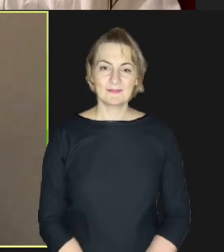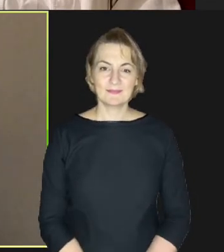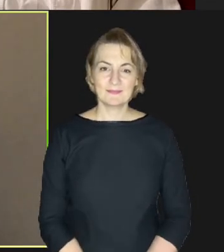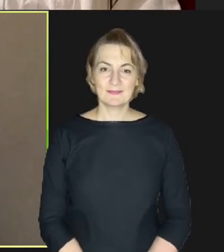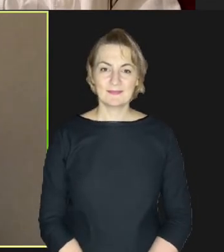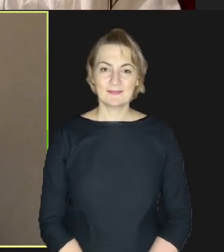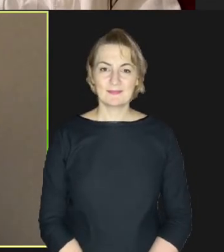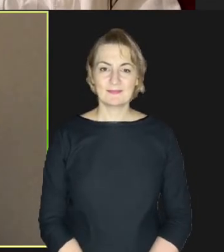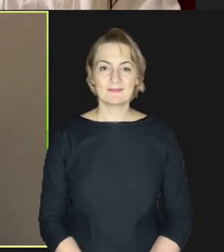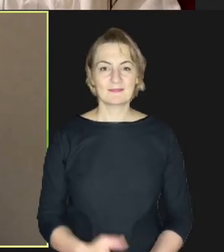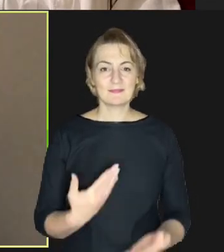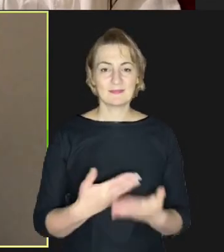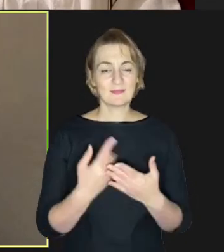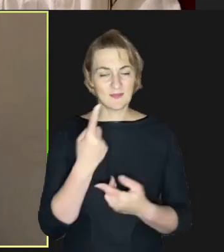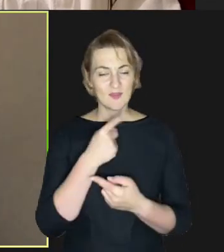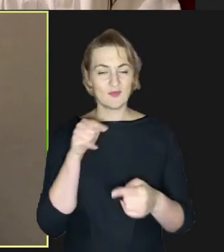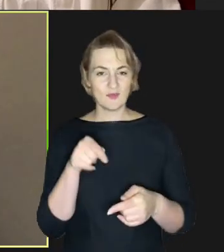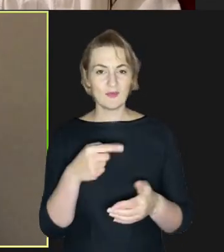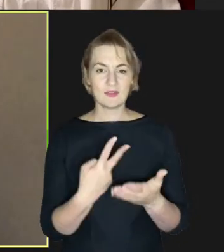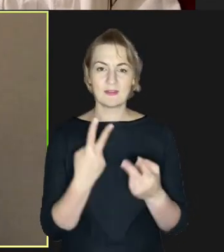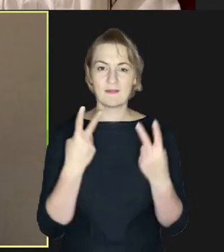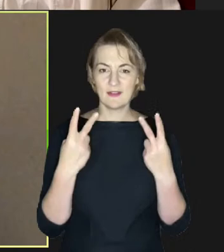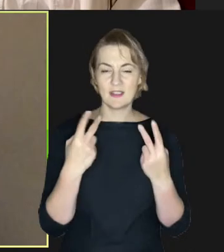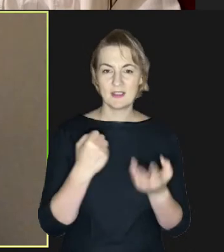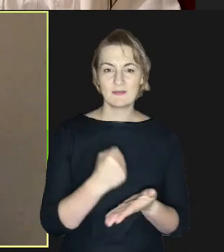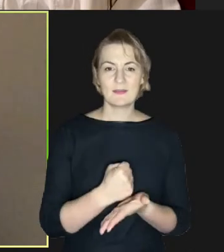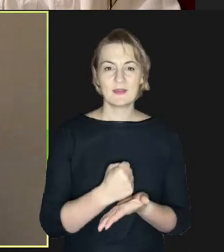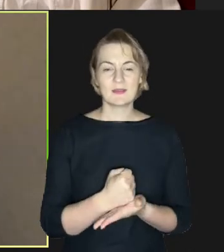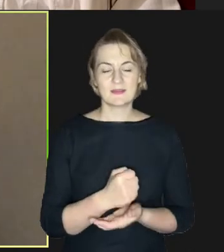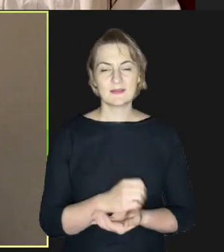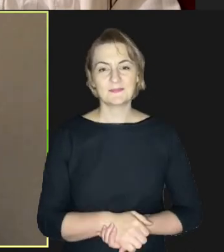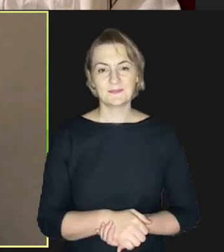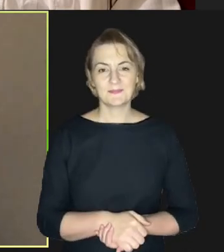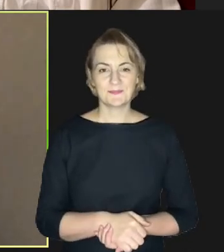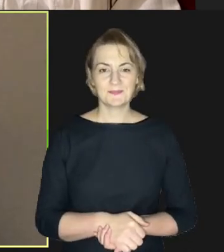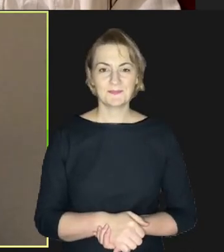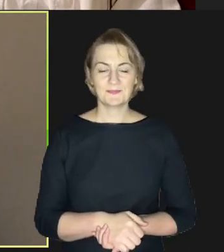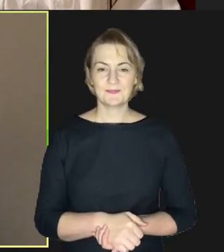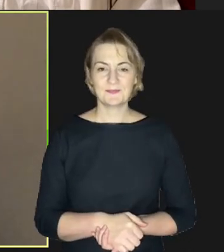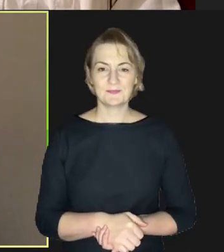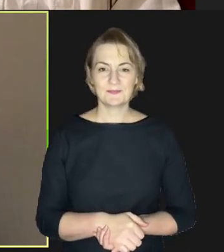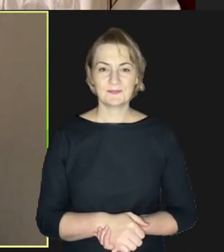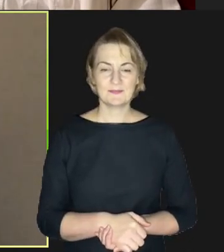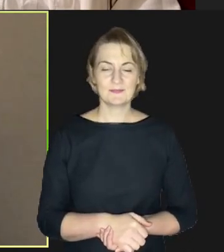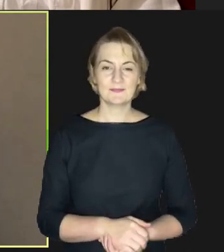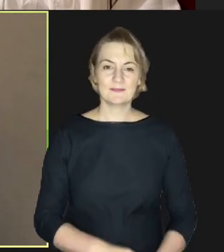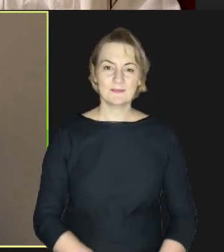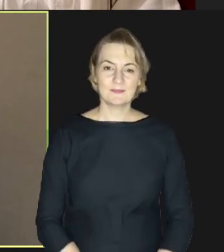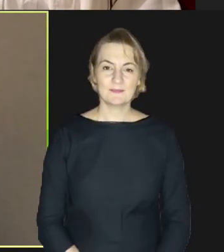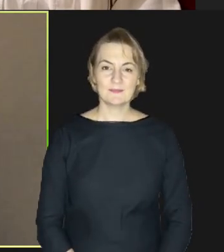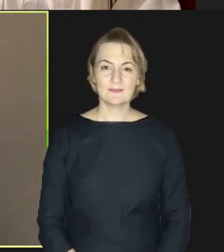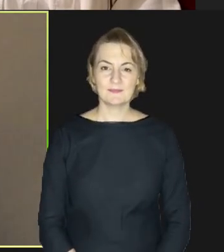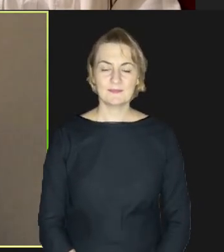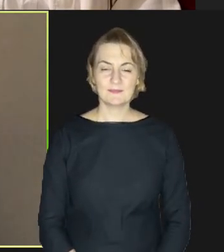i to jest strasznie istotna praca. Jeśli drogą dla mnie, to w mojej